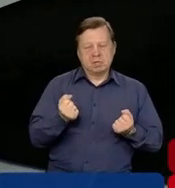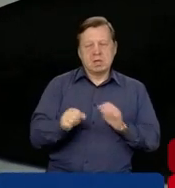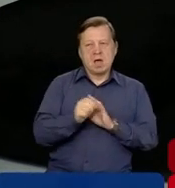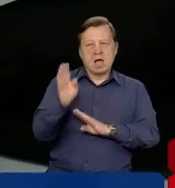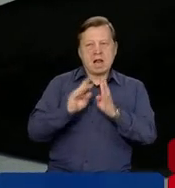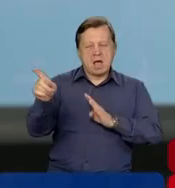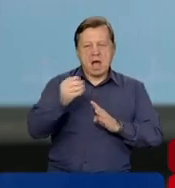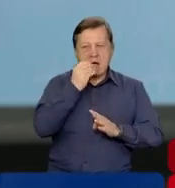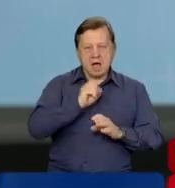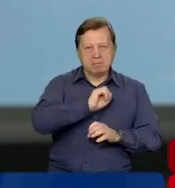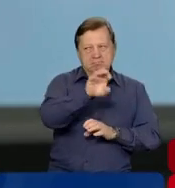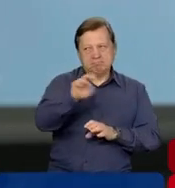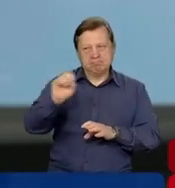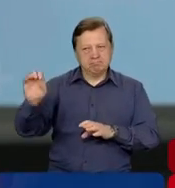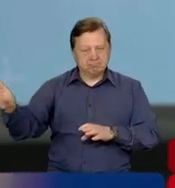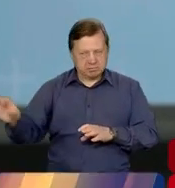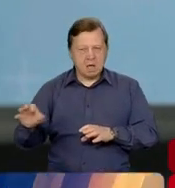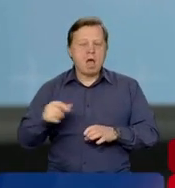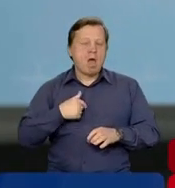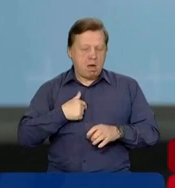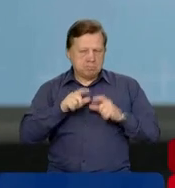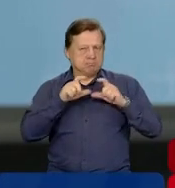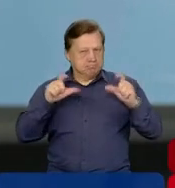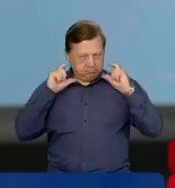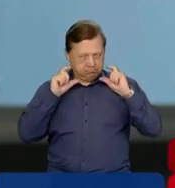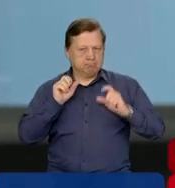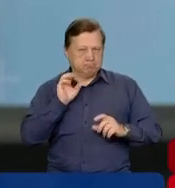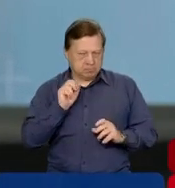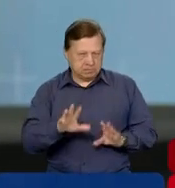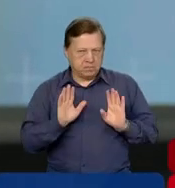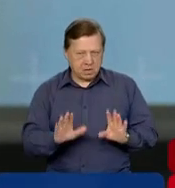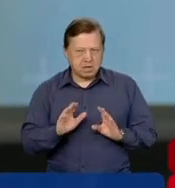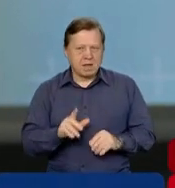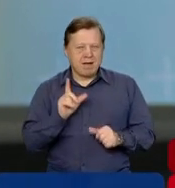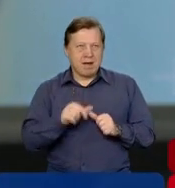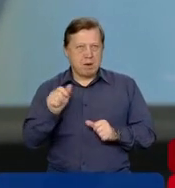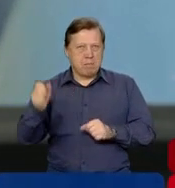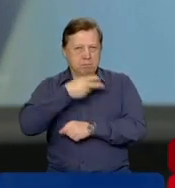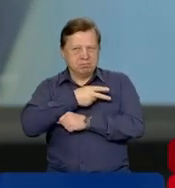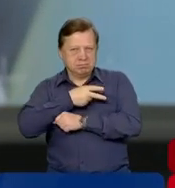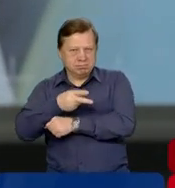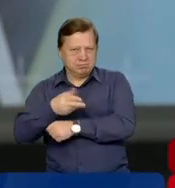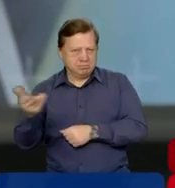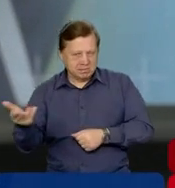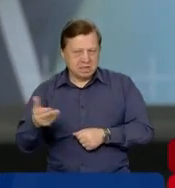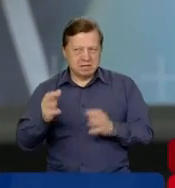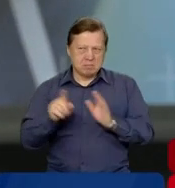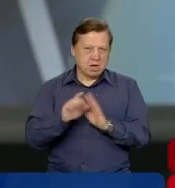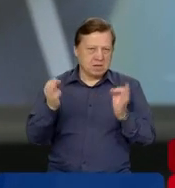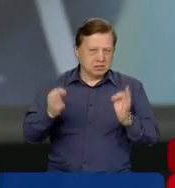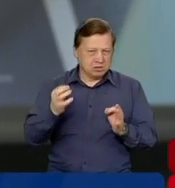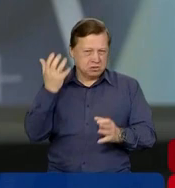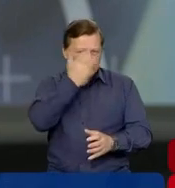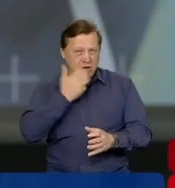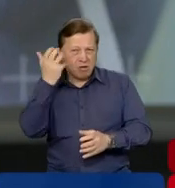Ogólnie noszę maseczkę, ale w pracy, no w taką pogodę, jak na przykład była dzisiaj, gdzie jest bardzo